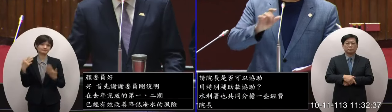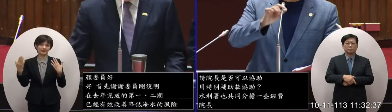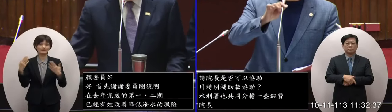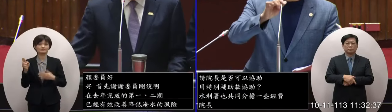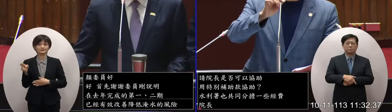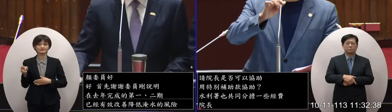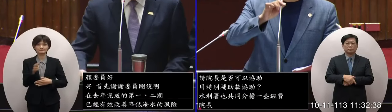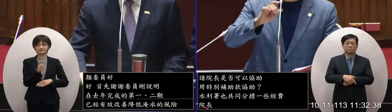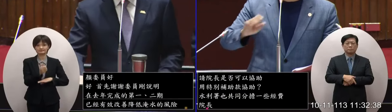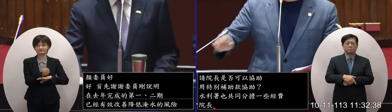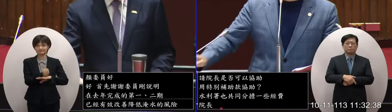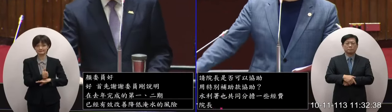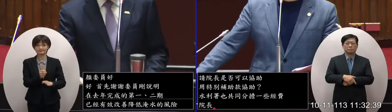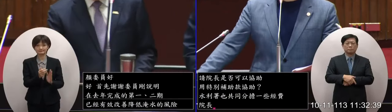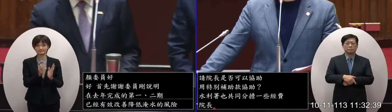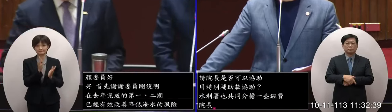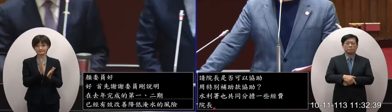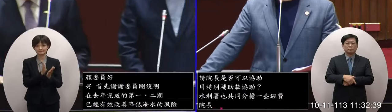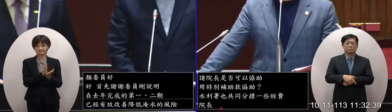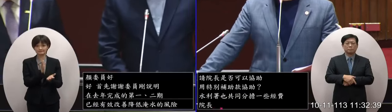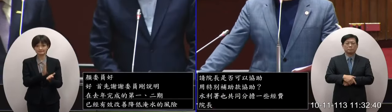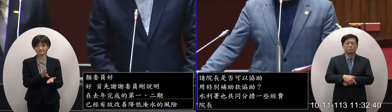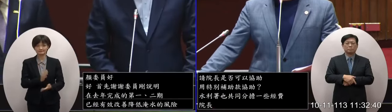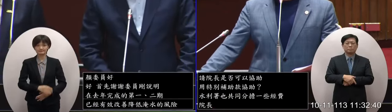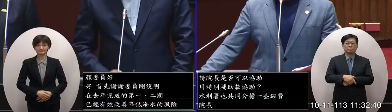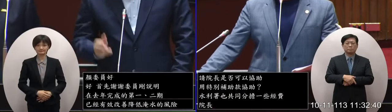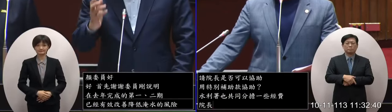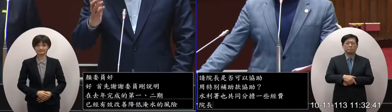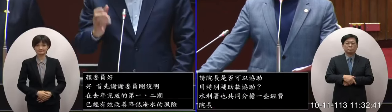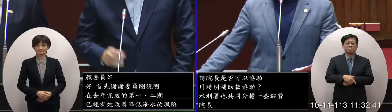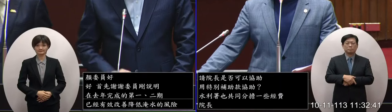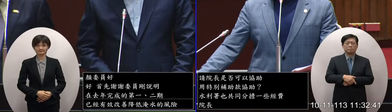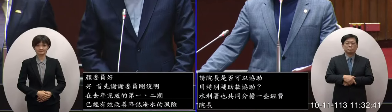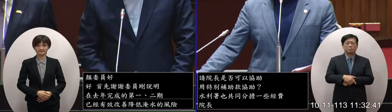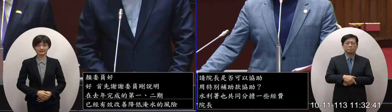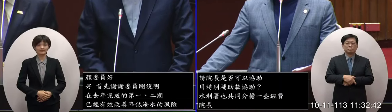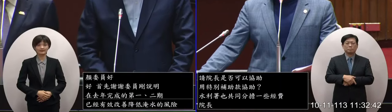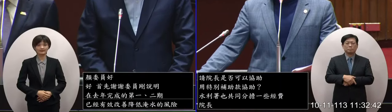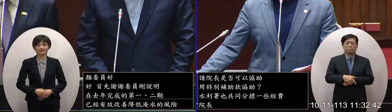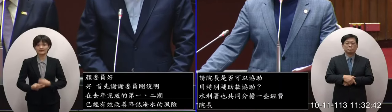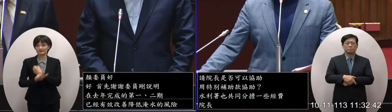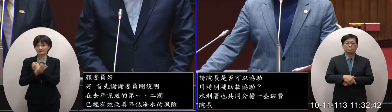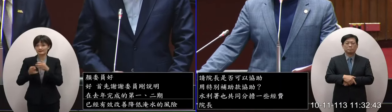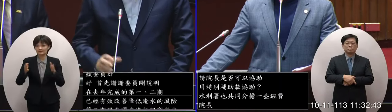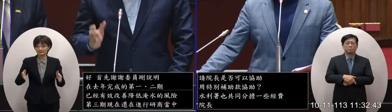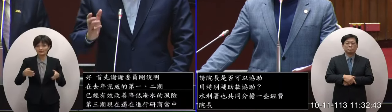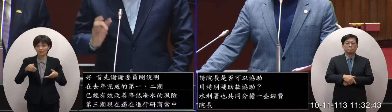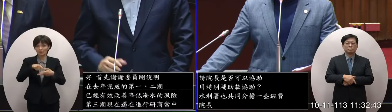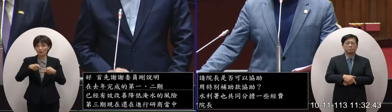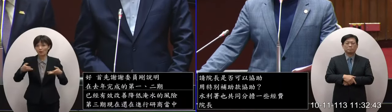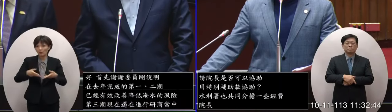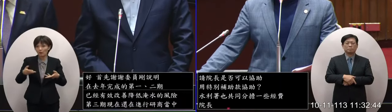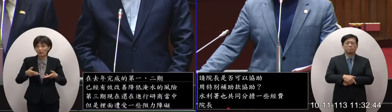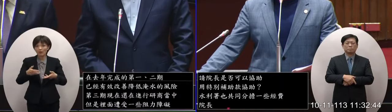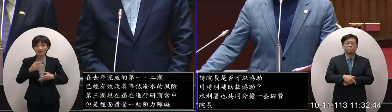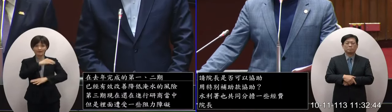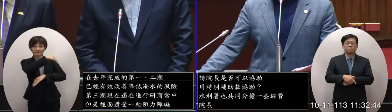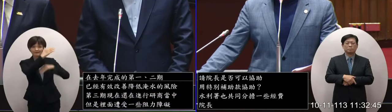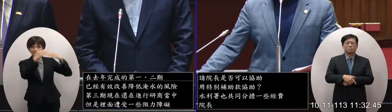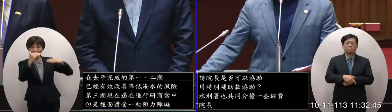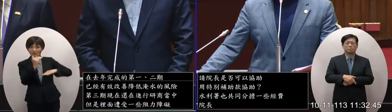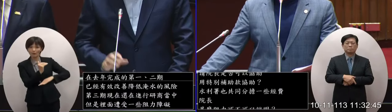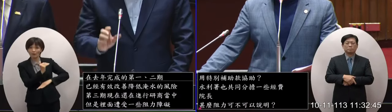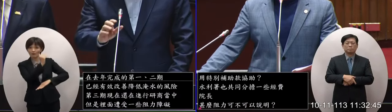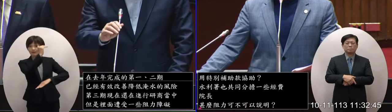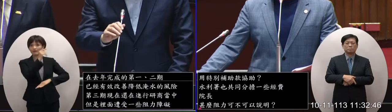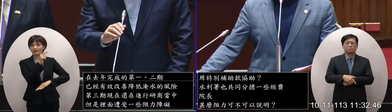什么阻力？ 报告委员，第三期的这个工程因为这个山坡地是比较高层的